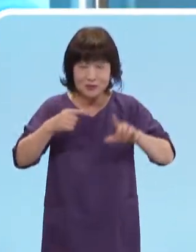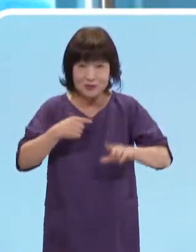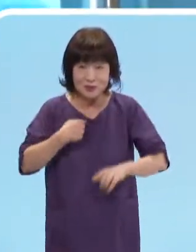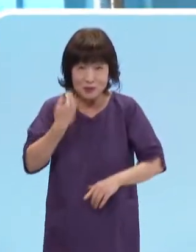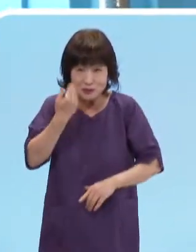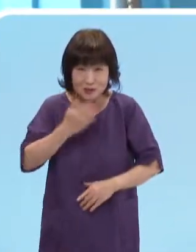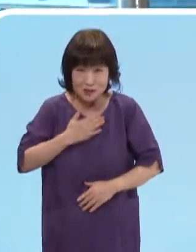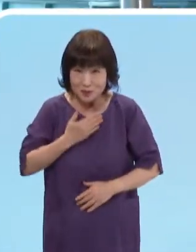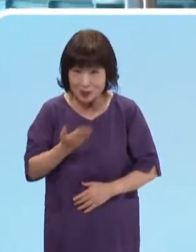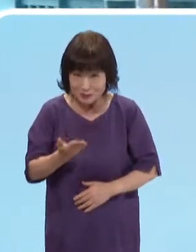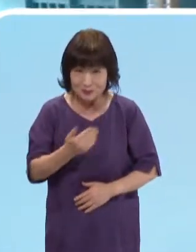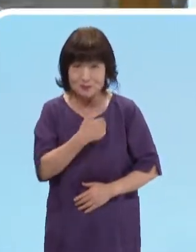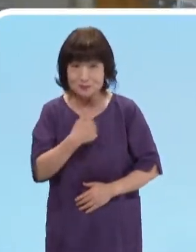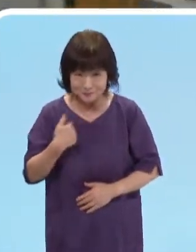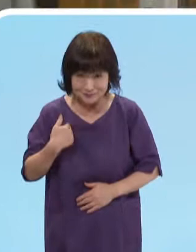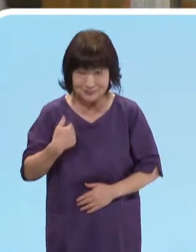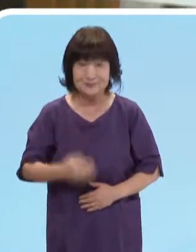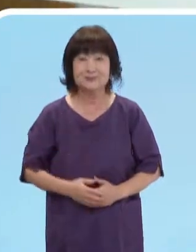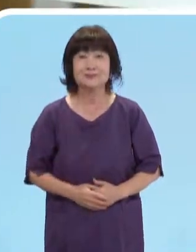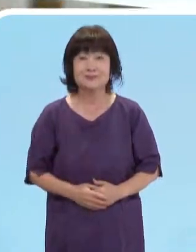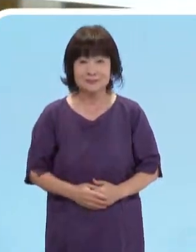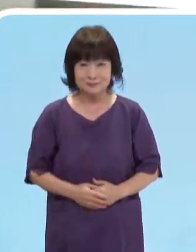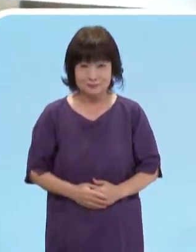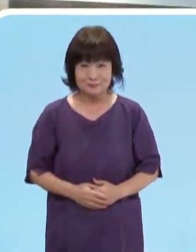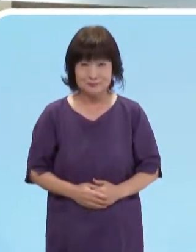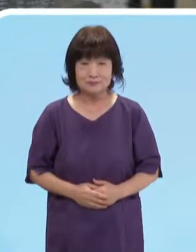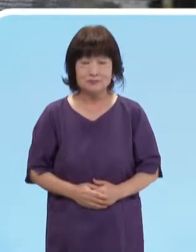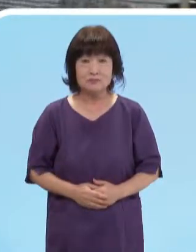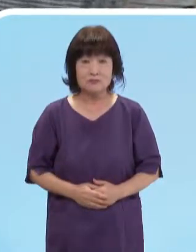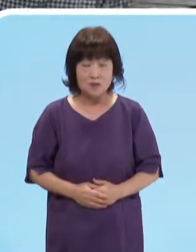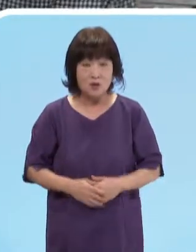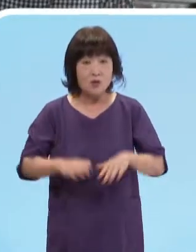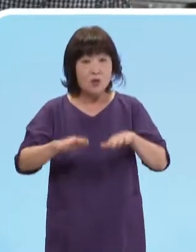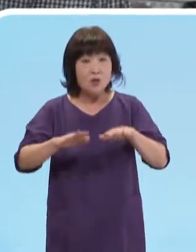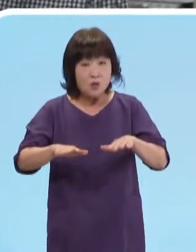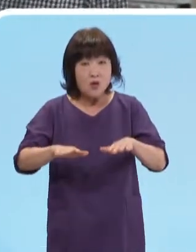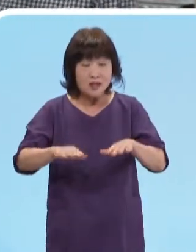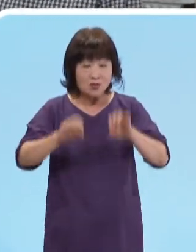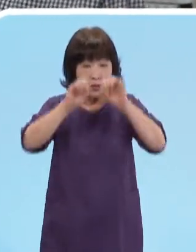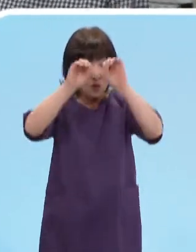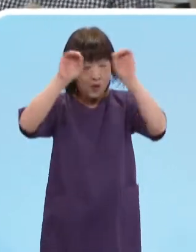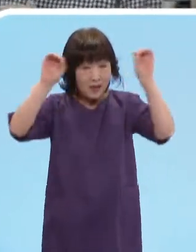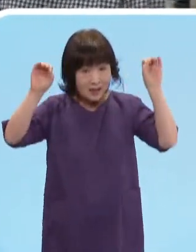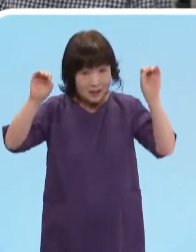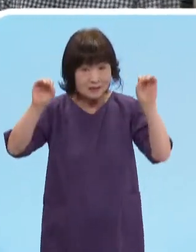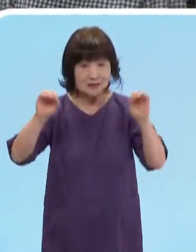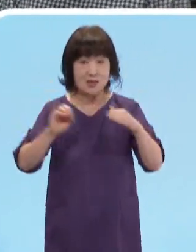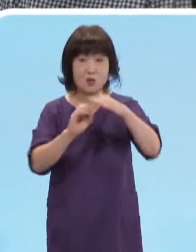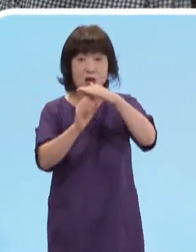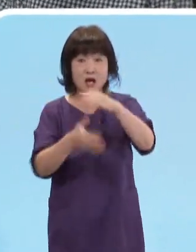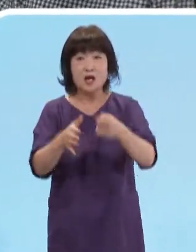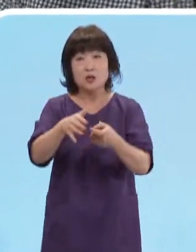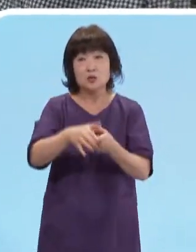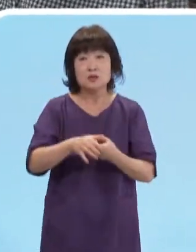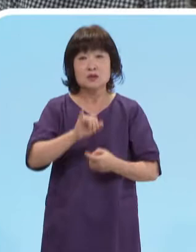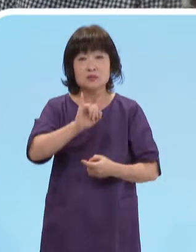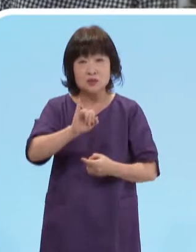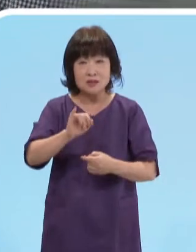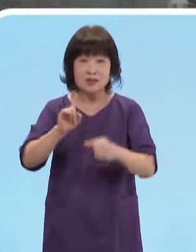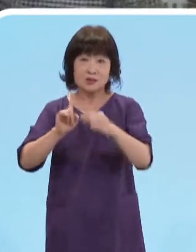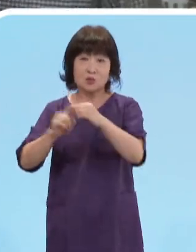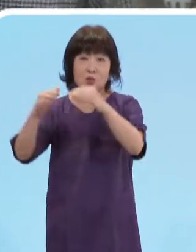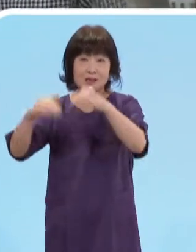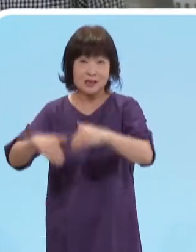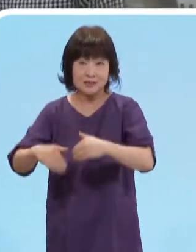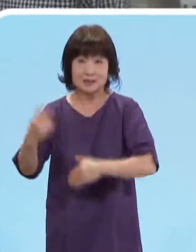分かります？大丈夫ですかね。失礼します。今回の輝きさんは藤村さんと中谷さんという方という